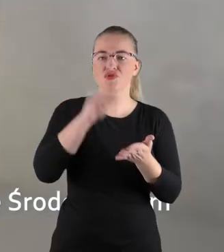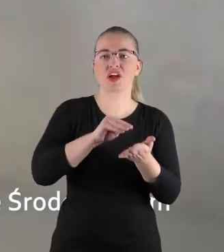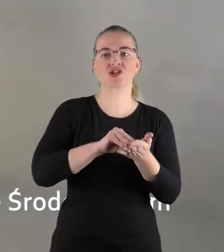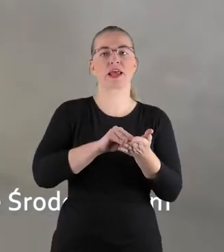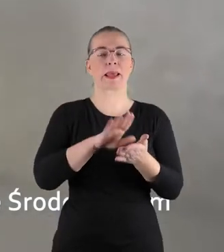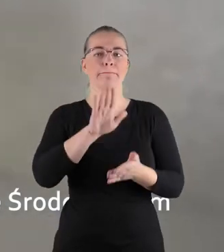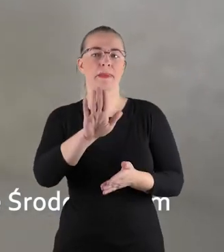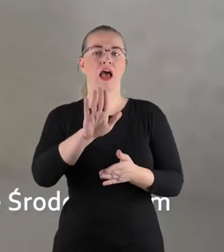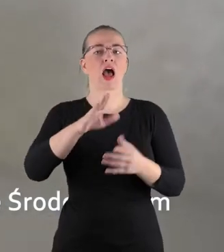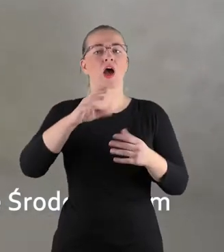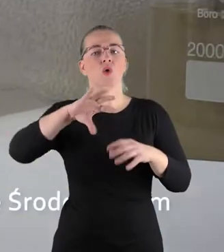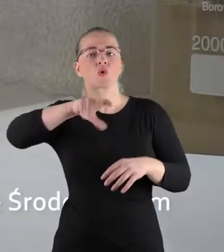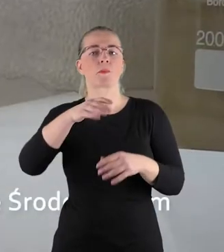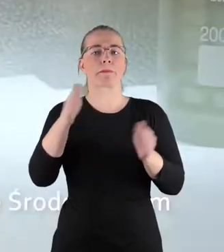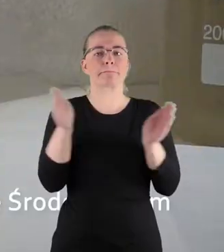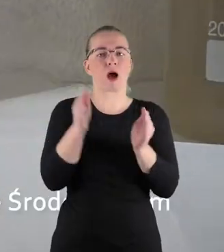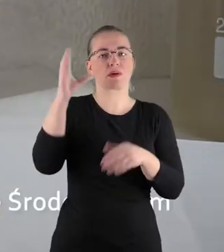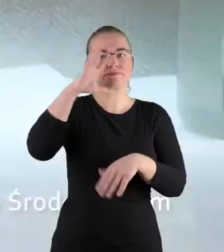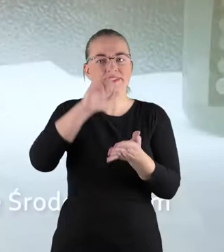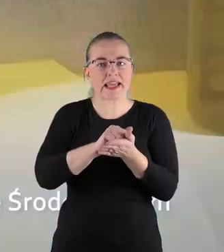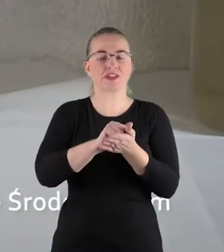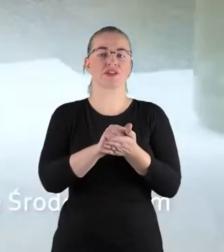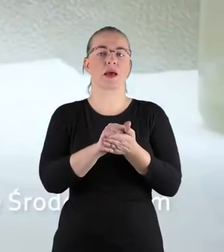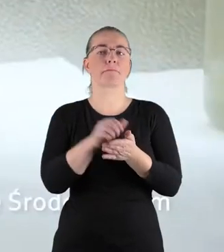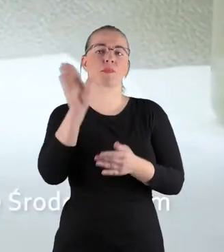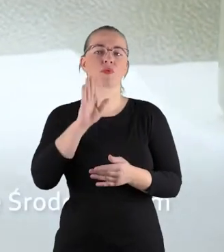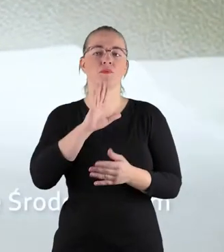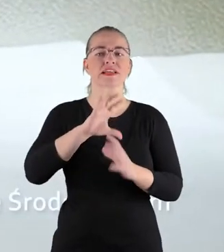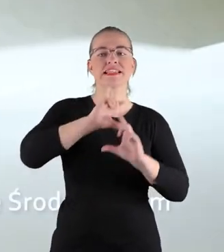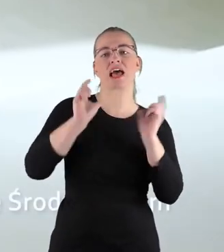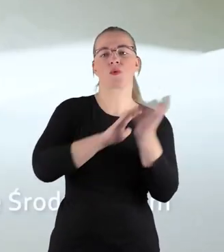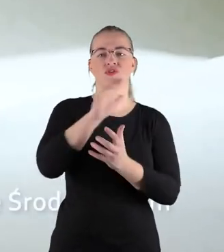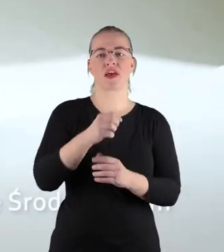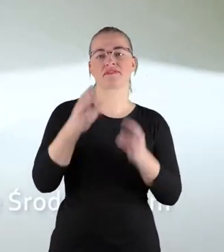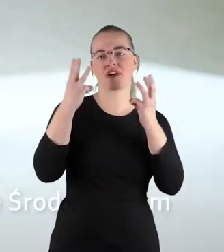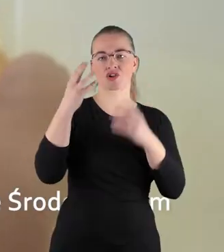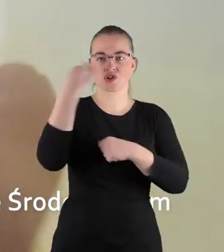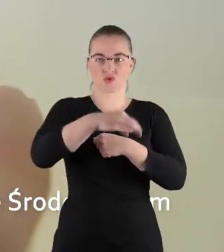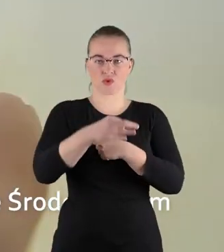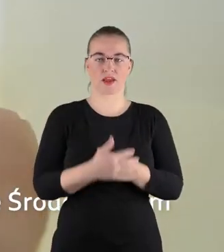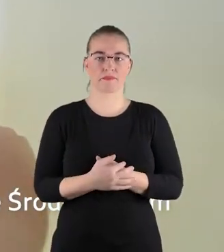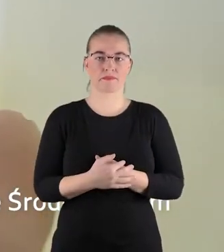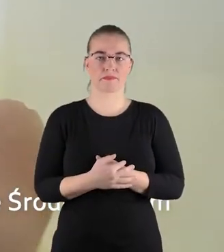się w małych grupach, tak jak na wiodących uczelniach na świecie. Pomyśl o swojej